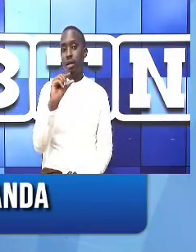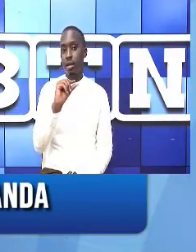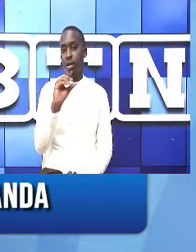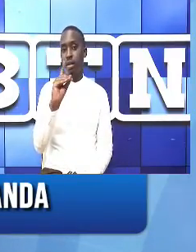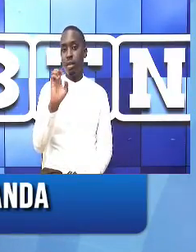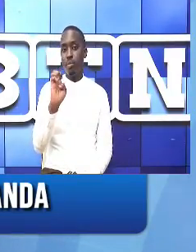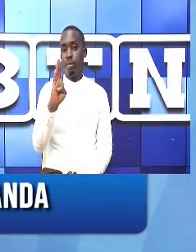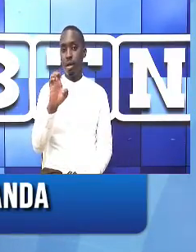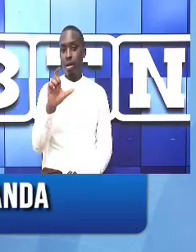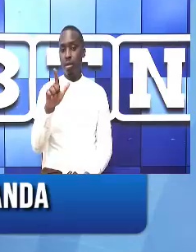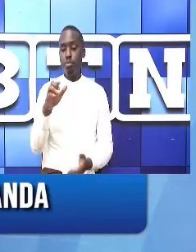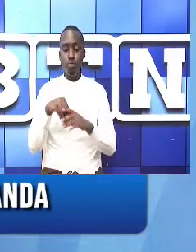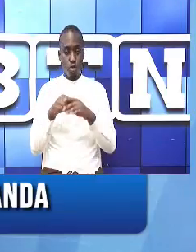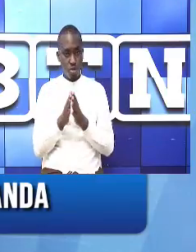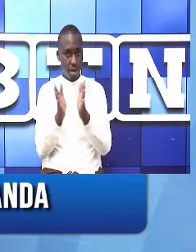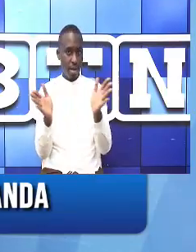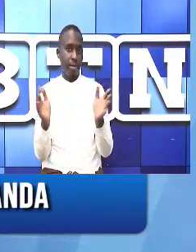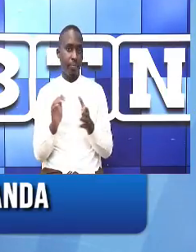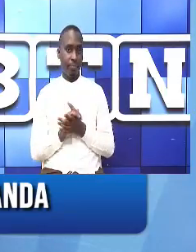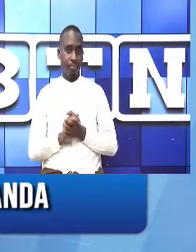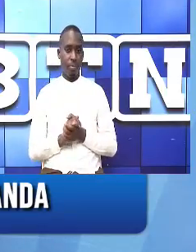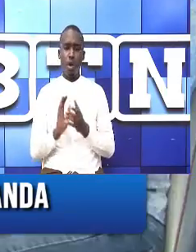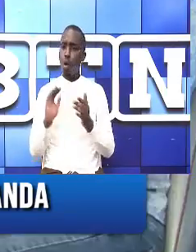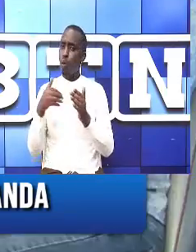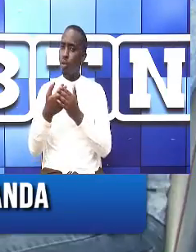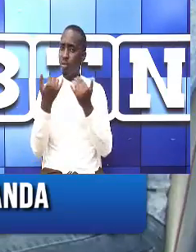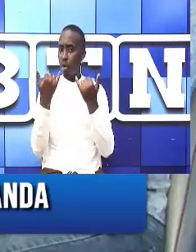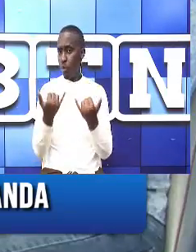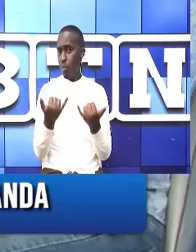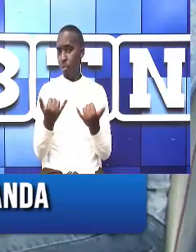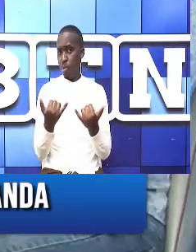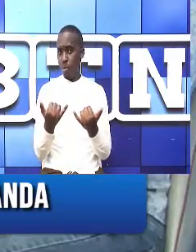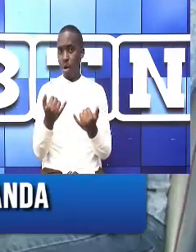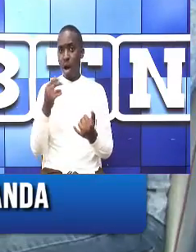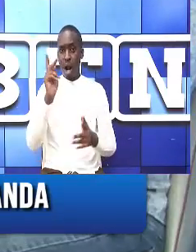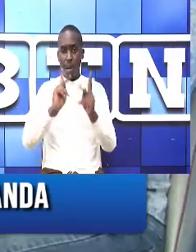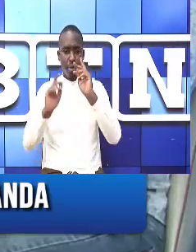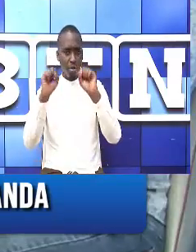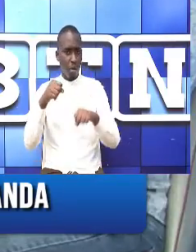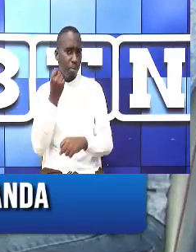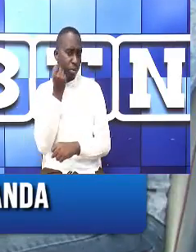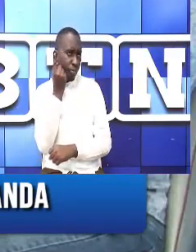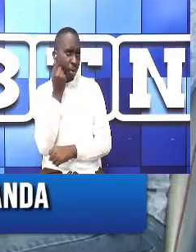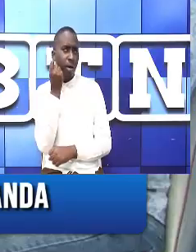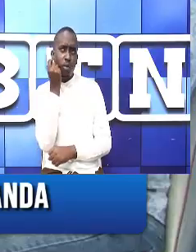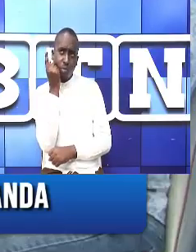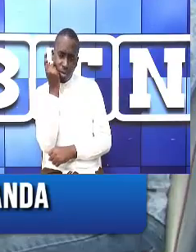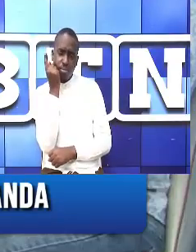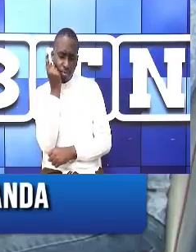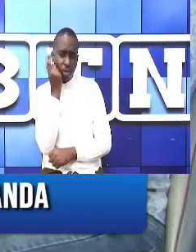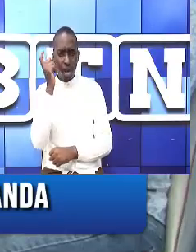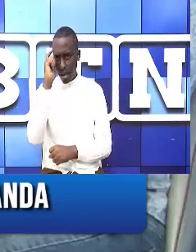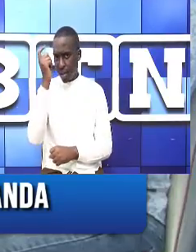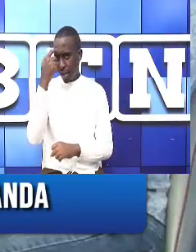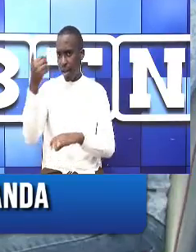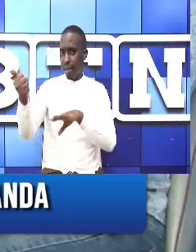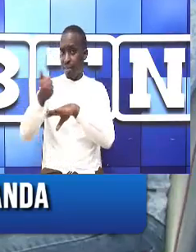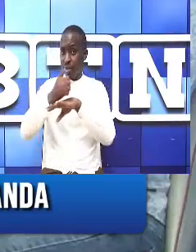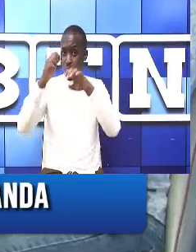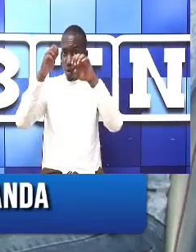rusange urakoze cyane kugeza ubu ngubu wenda hari abashobora kubyumva bakumva yuko kuba leta yarashyizeho